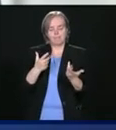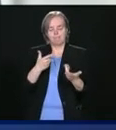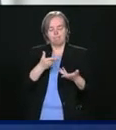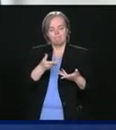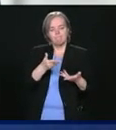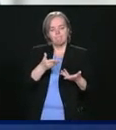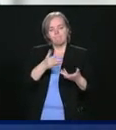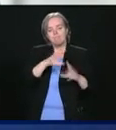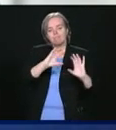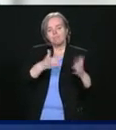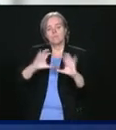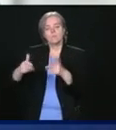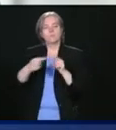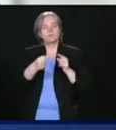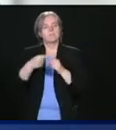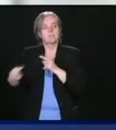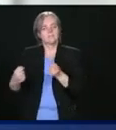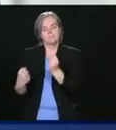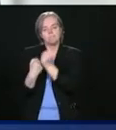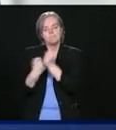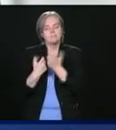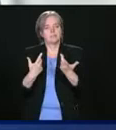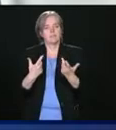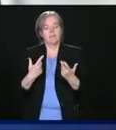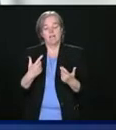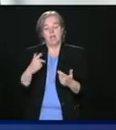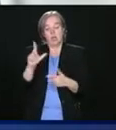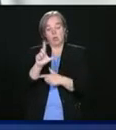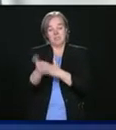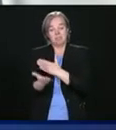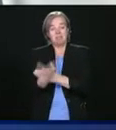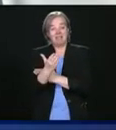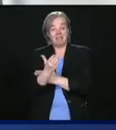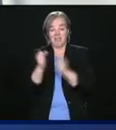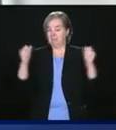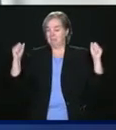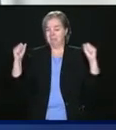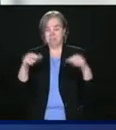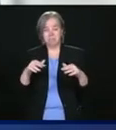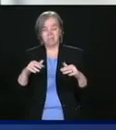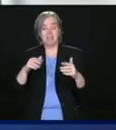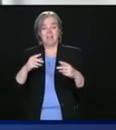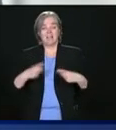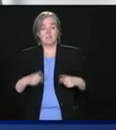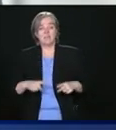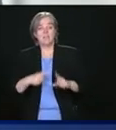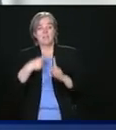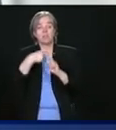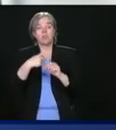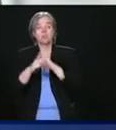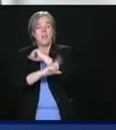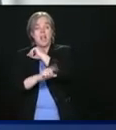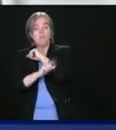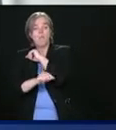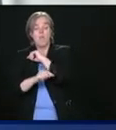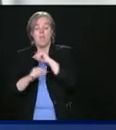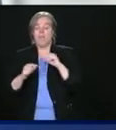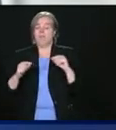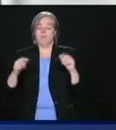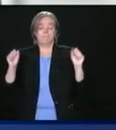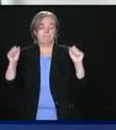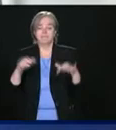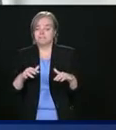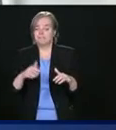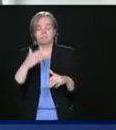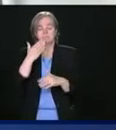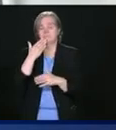que l'alternative, ce serait de retourner lundi matin à Ottawa avec un Parlement 338 députés,